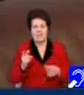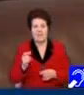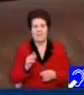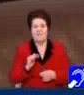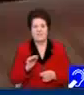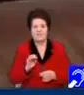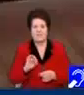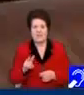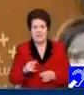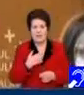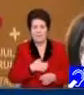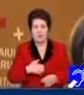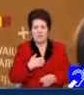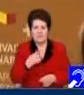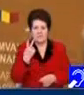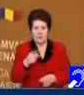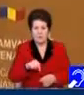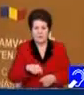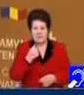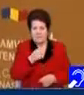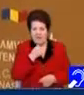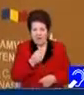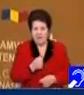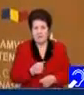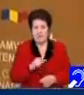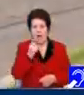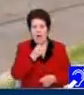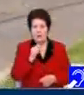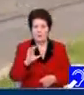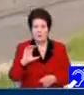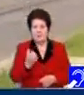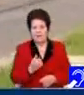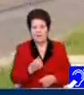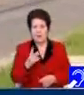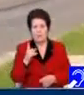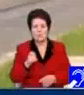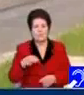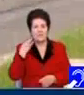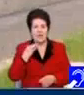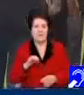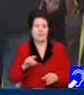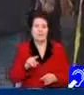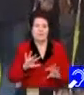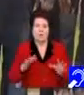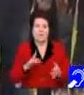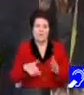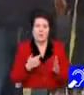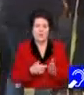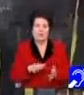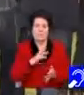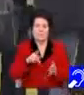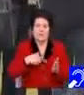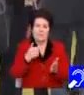importante din acest an. În anul centenarului, ieșenii sărbătoresc 100 de ani de la momentul în care orașul lor a fost